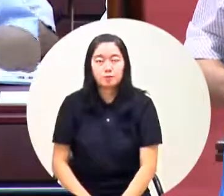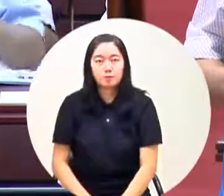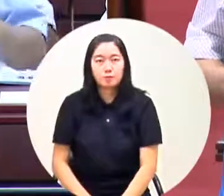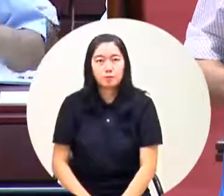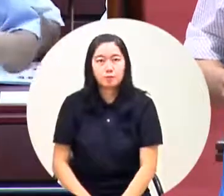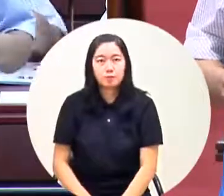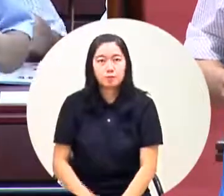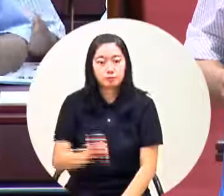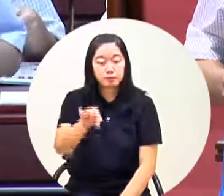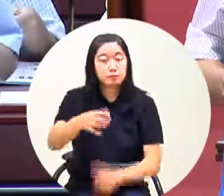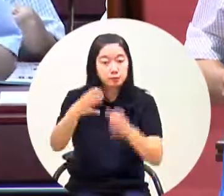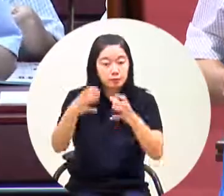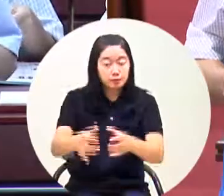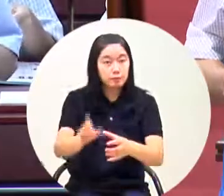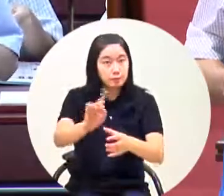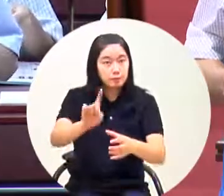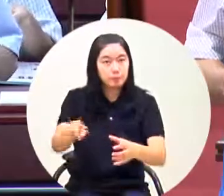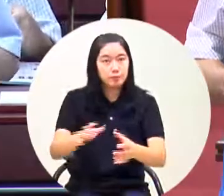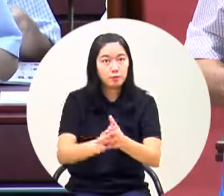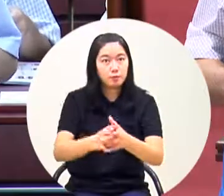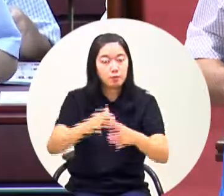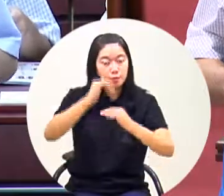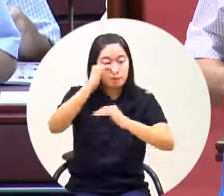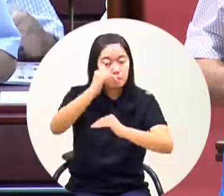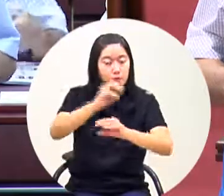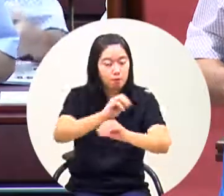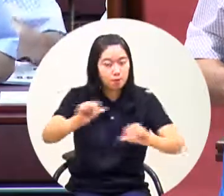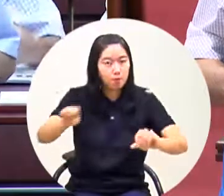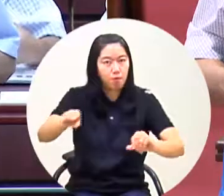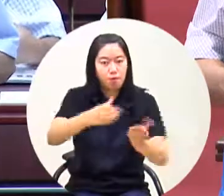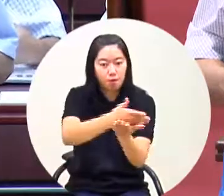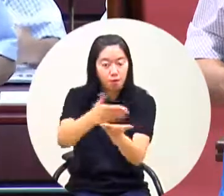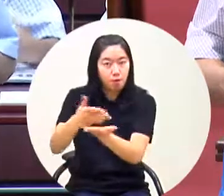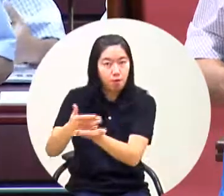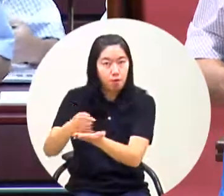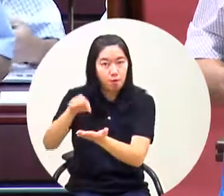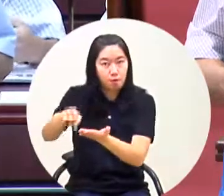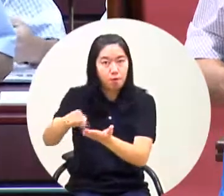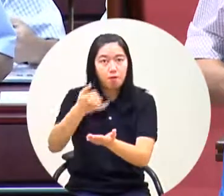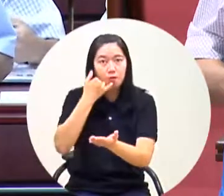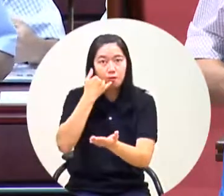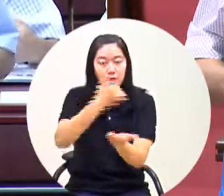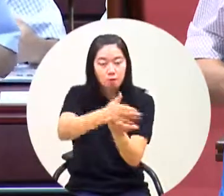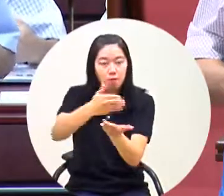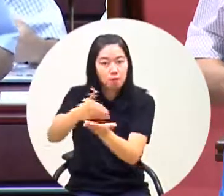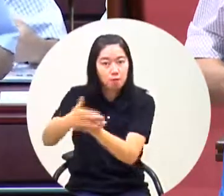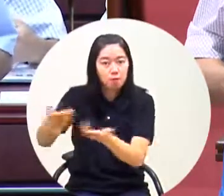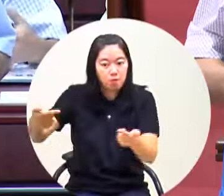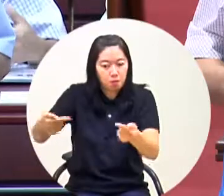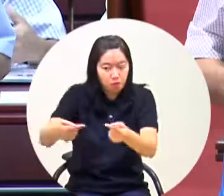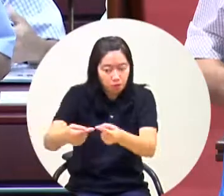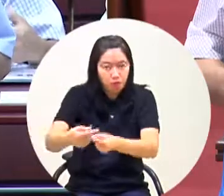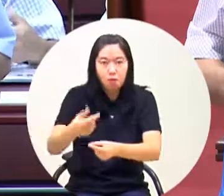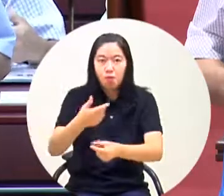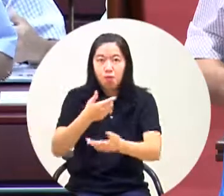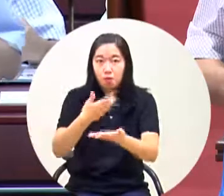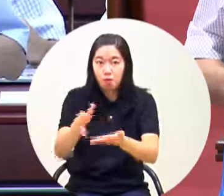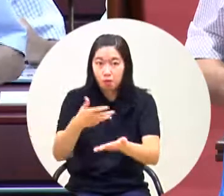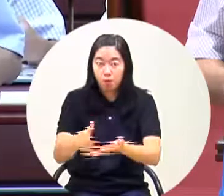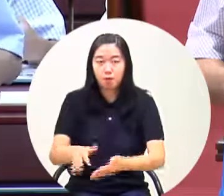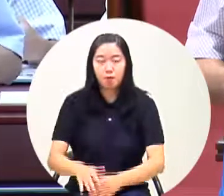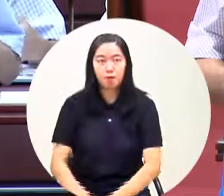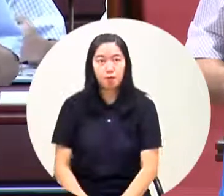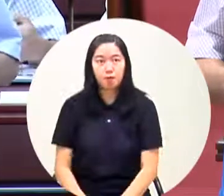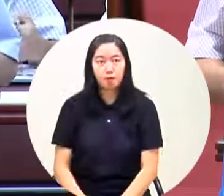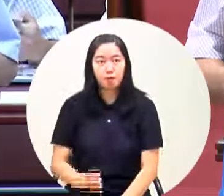底下做一个限地处理，那个地方就会减量非常的大。所以，基本上就是讲，伫